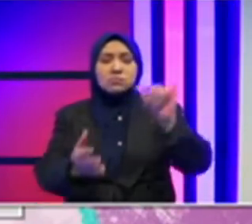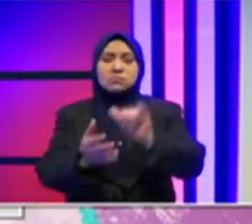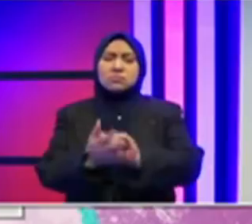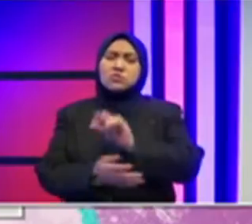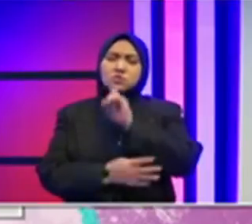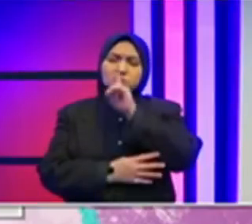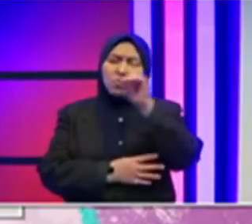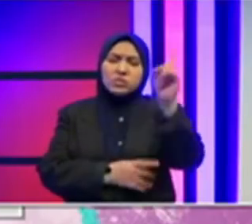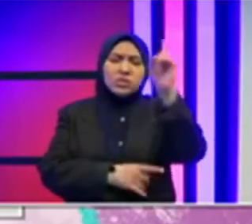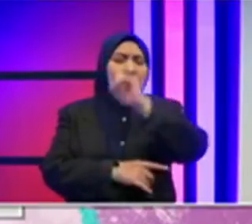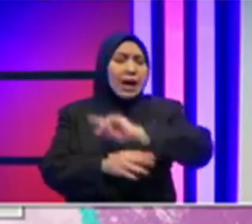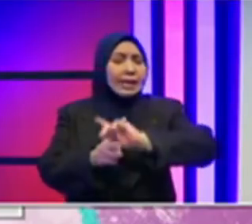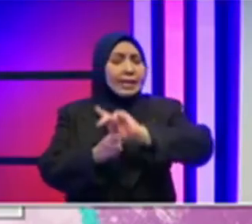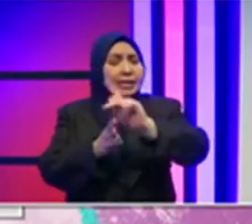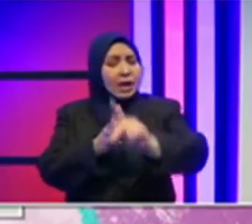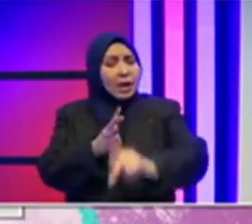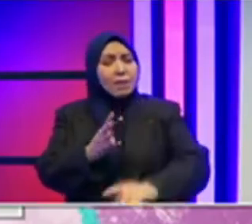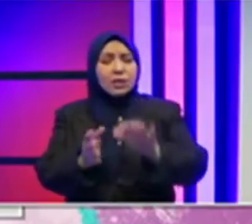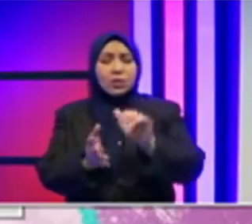وأن الساعة